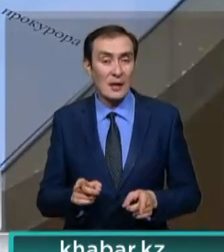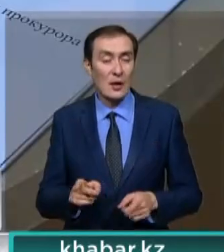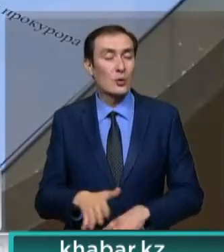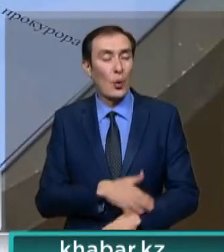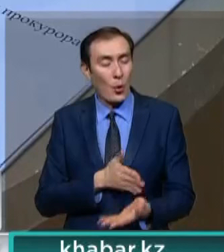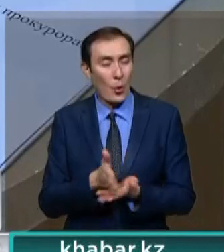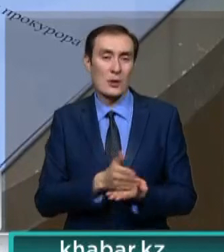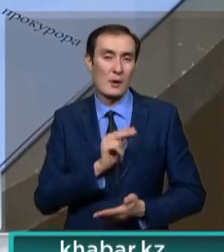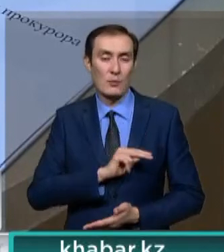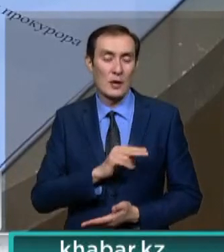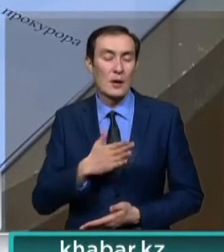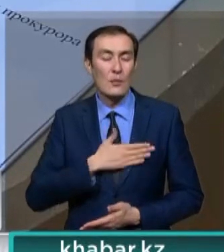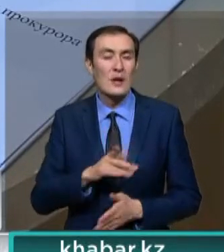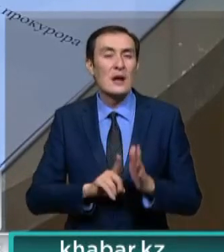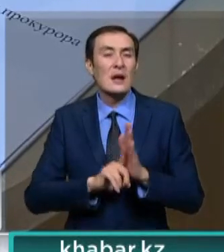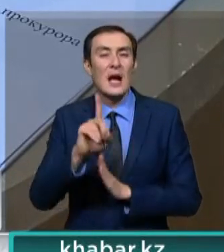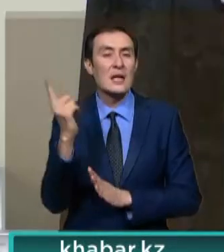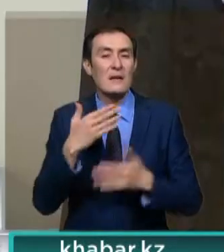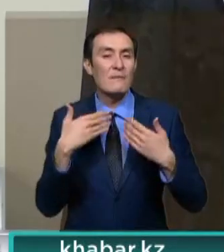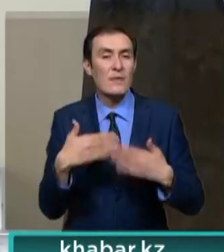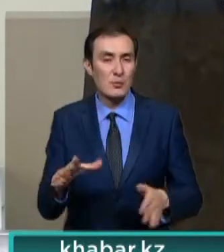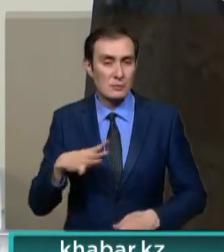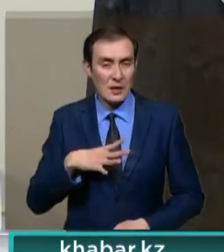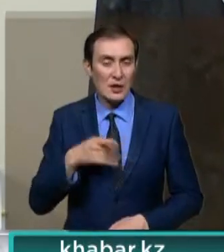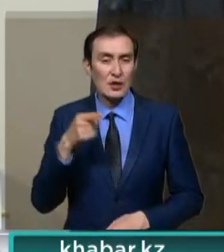долго работаю. Самый мой ранний выпуск – это